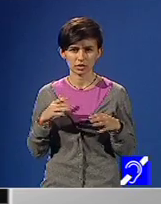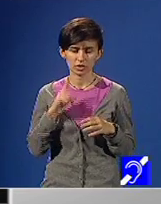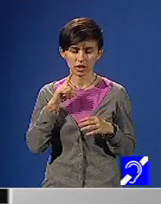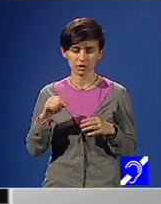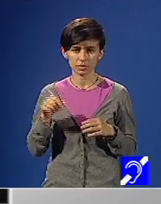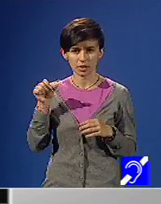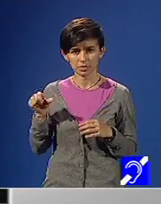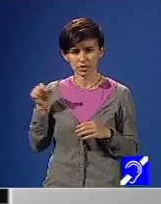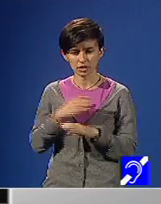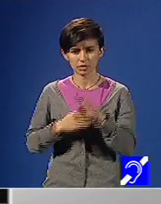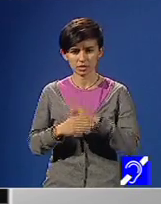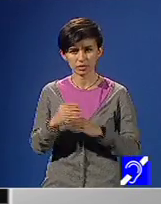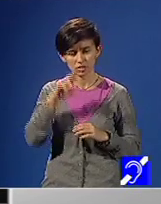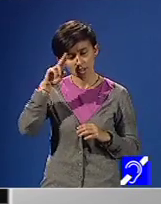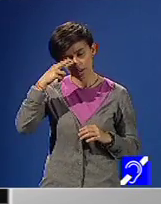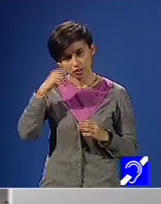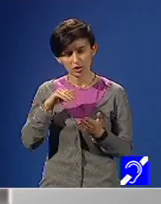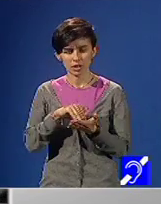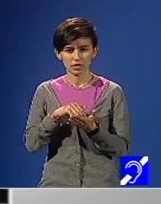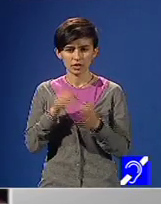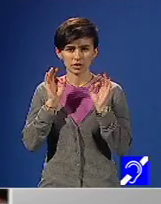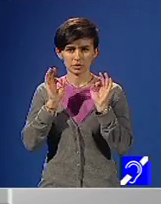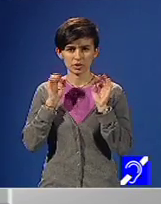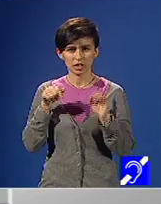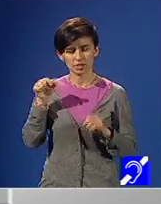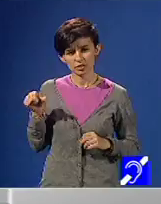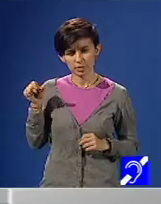și a recunoașterii nevoilor speciale ale acestor persoane.